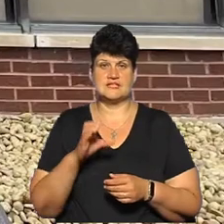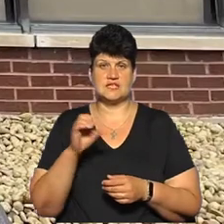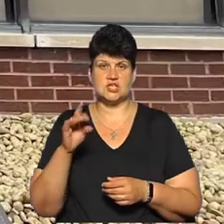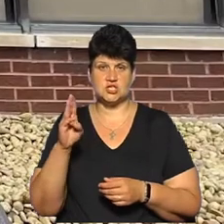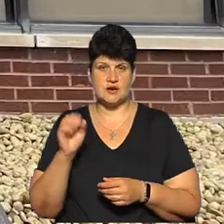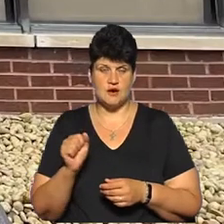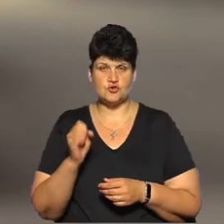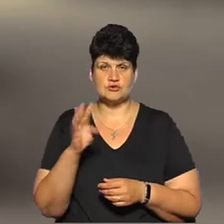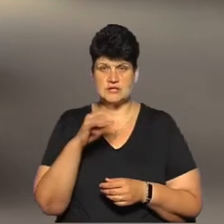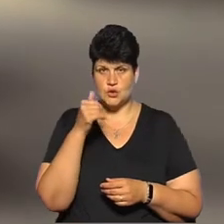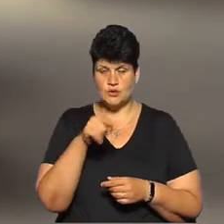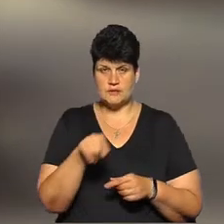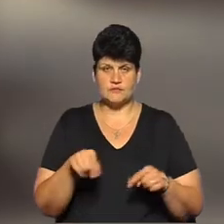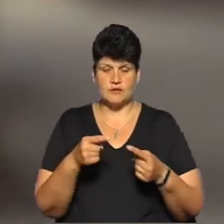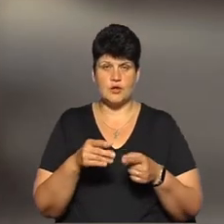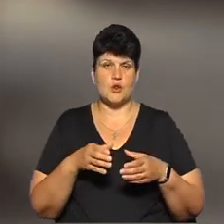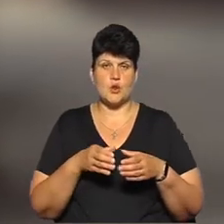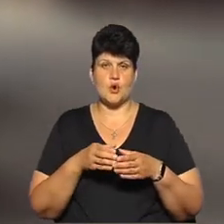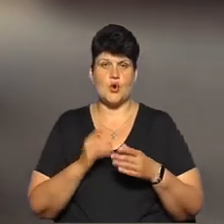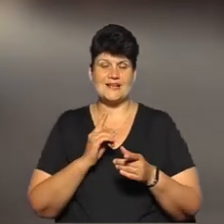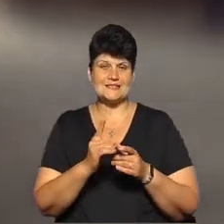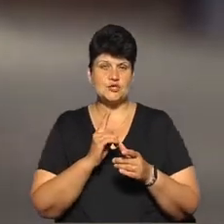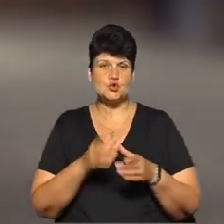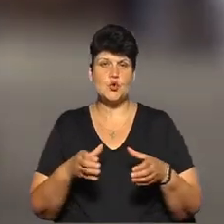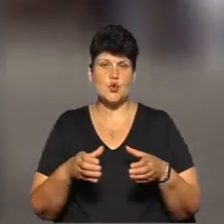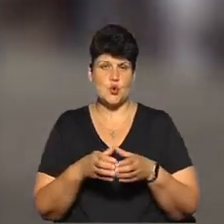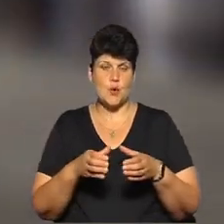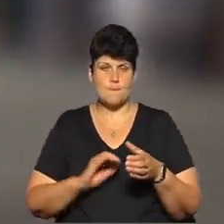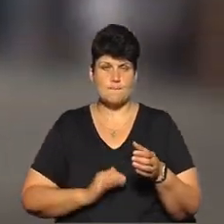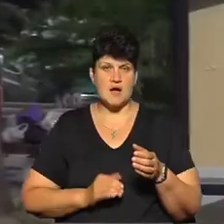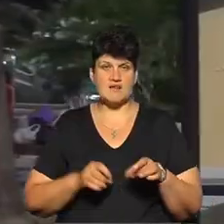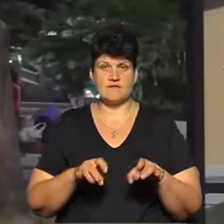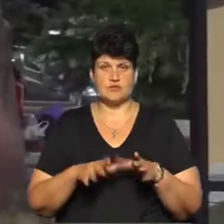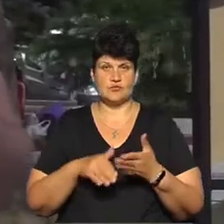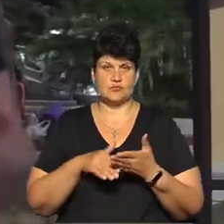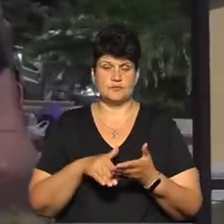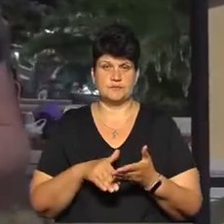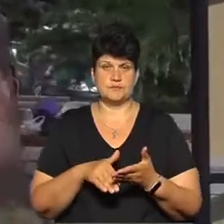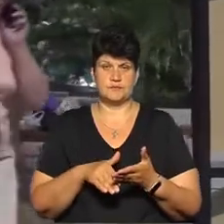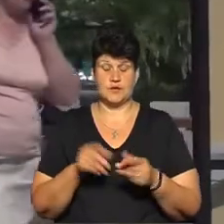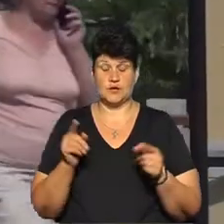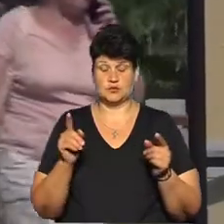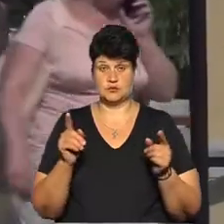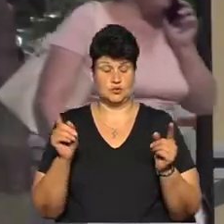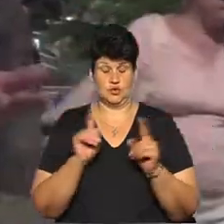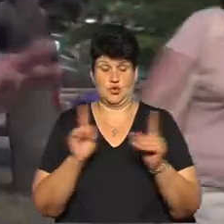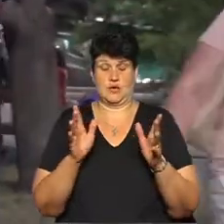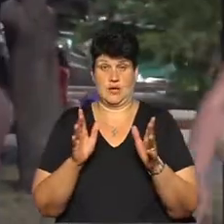заснував логістичну компанію. Коли в Україні почалась повномасштабна війна, вирішив волонтерити. Шок, біль,